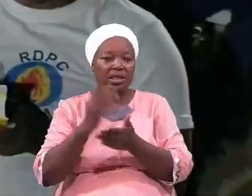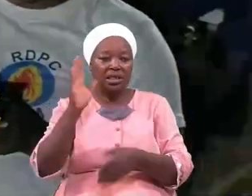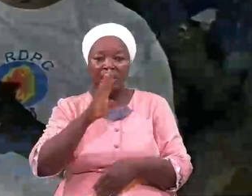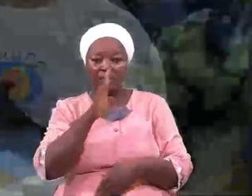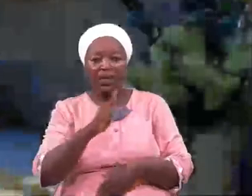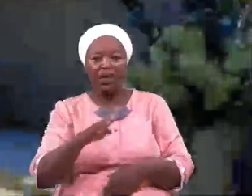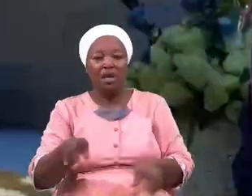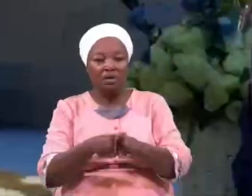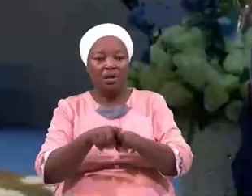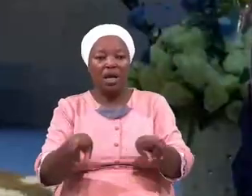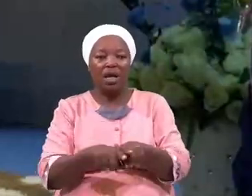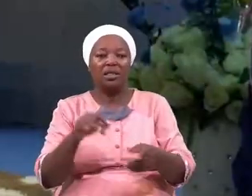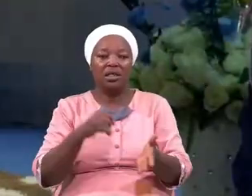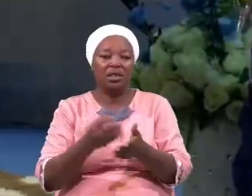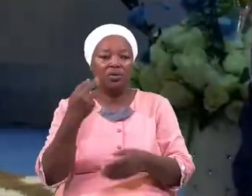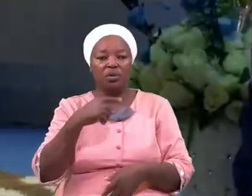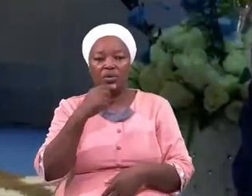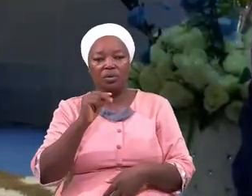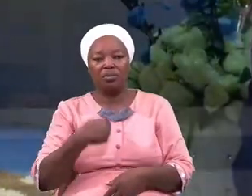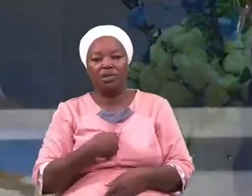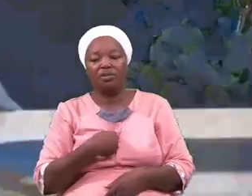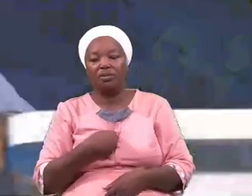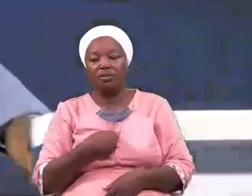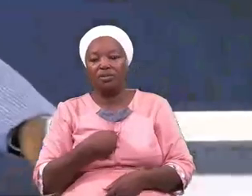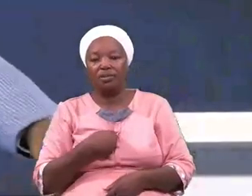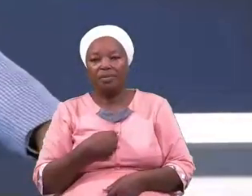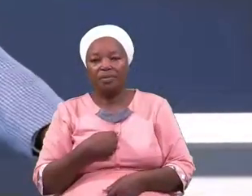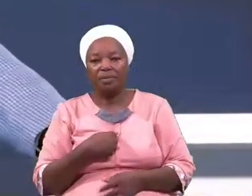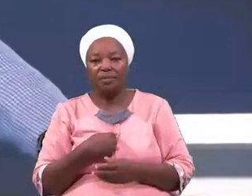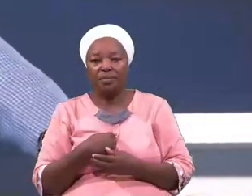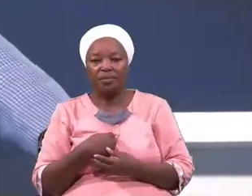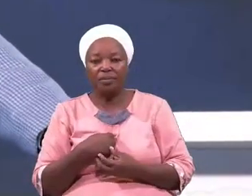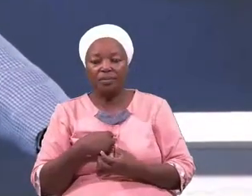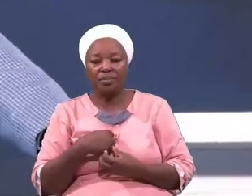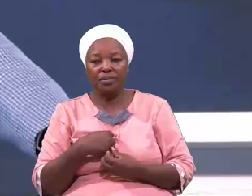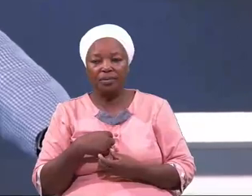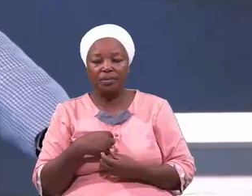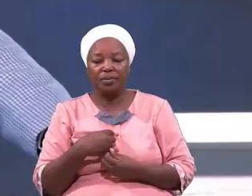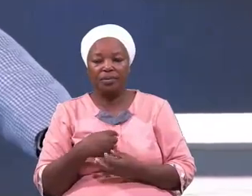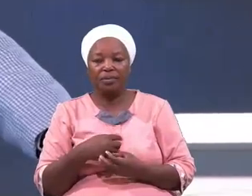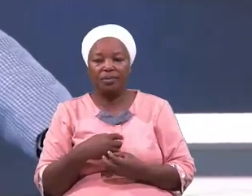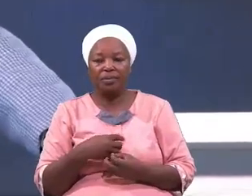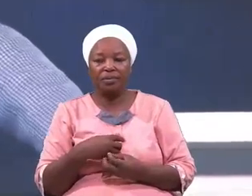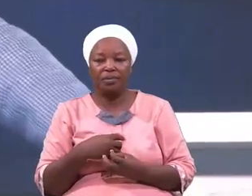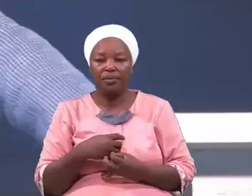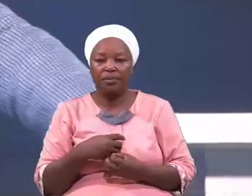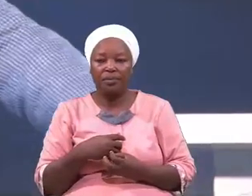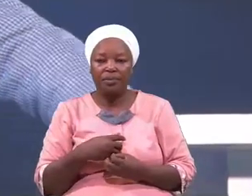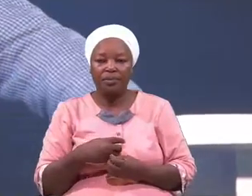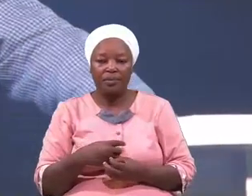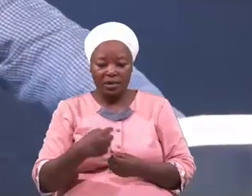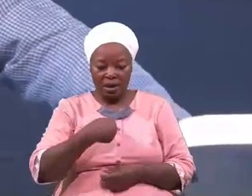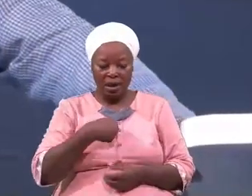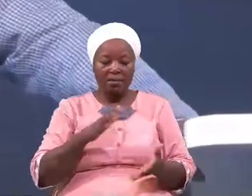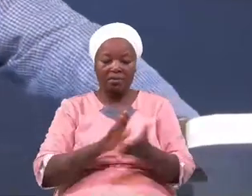C'est pourquoi, ô homme, rassurez-vous, car j'ai cette confiance en Dieu, qu'il en sera comme il m'a été dit.